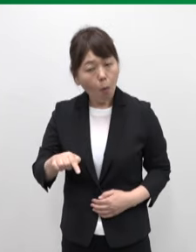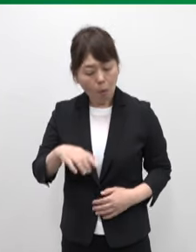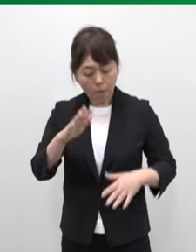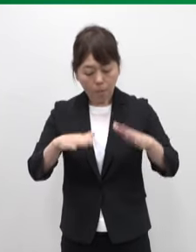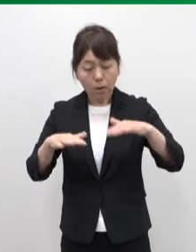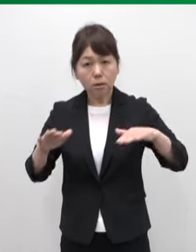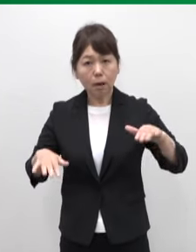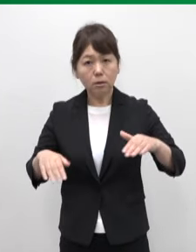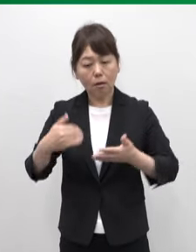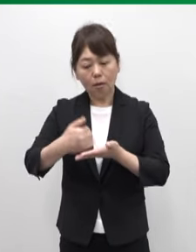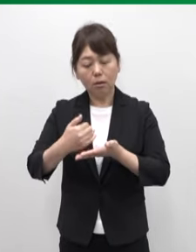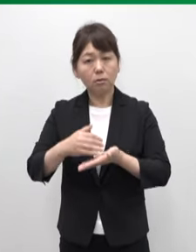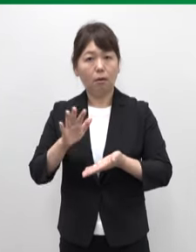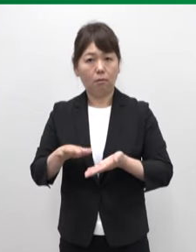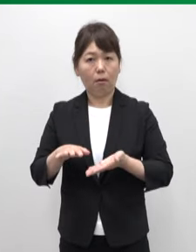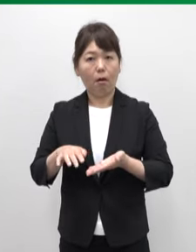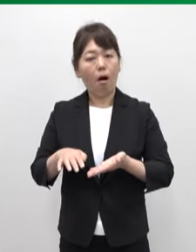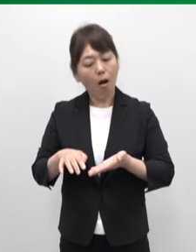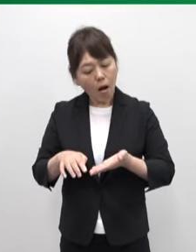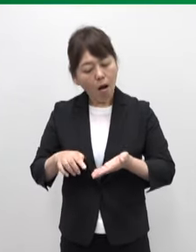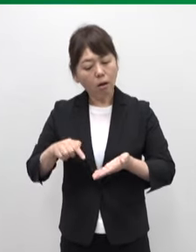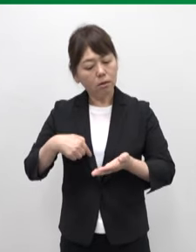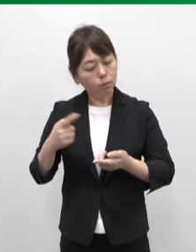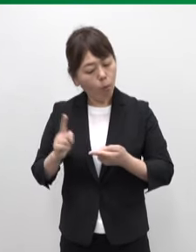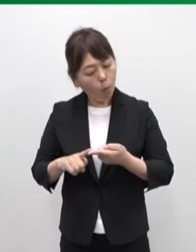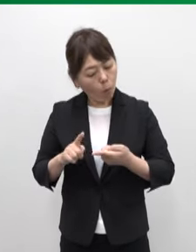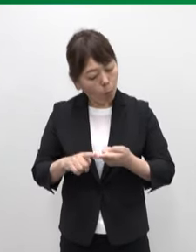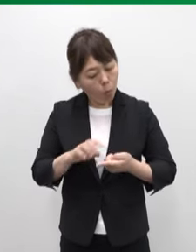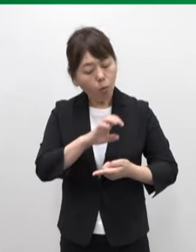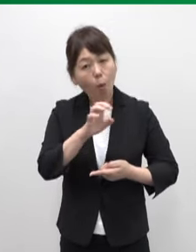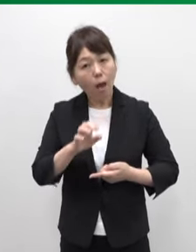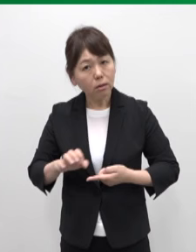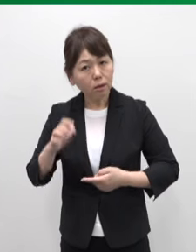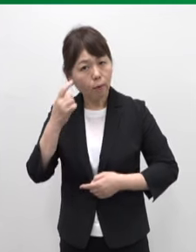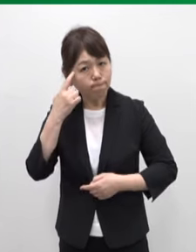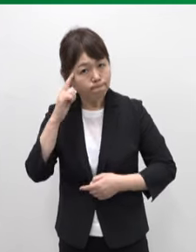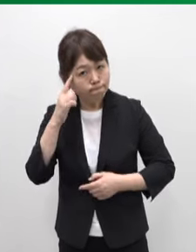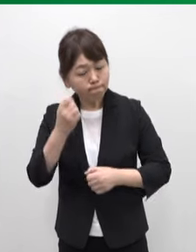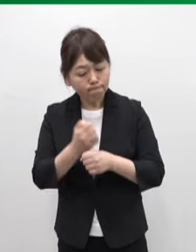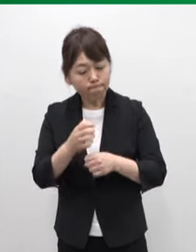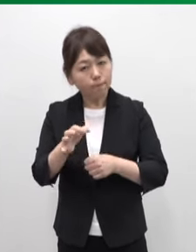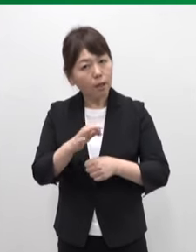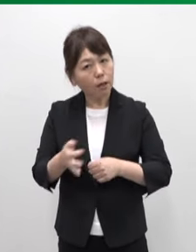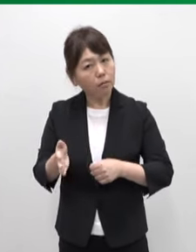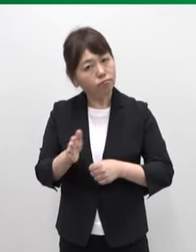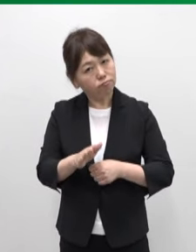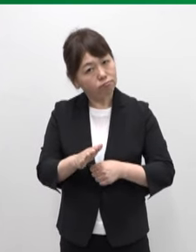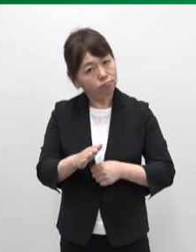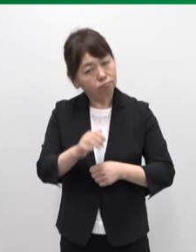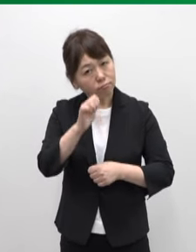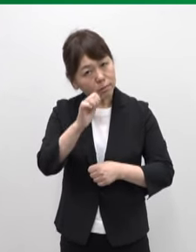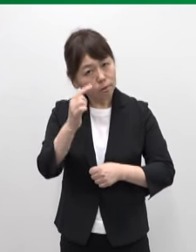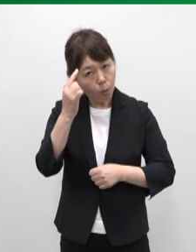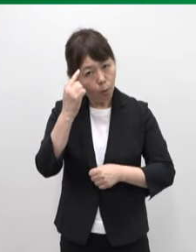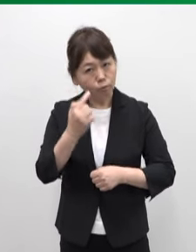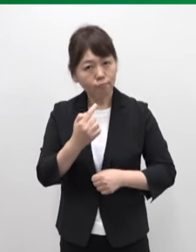ので、まあ、自分独自のエシカルっていうのを使って、まあ、その商品に対してもそういうふうに考えていこうかなっていう。